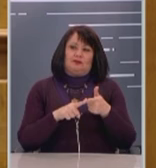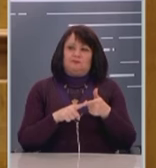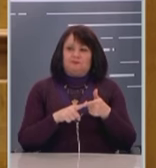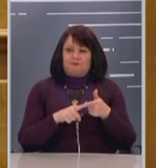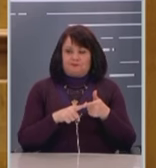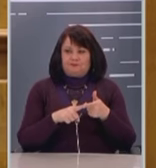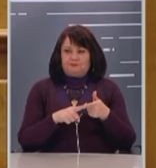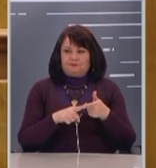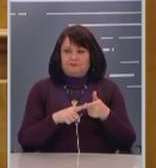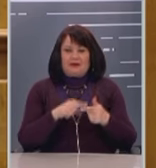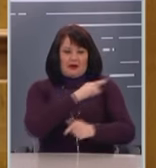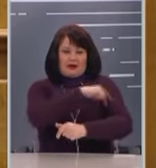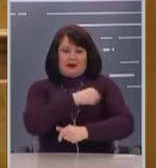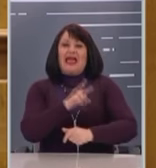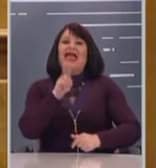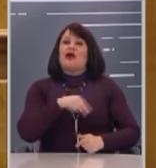Το Δινάν